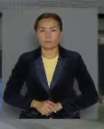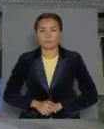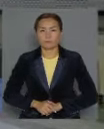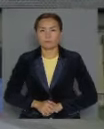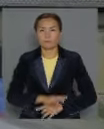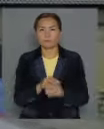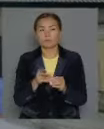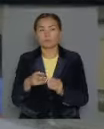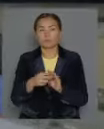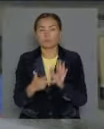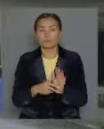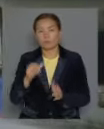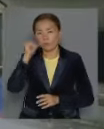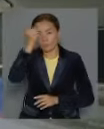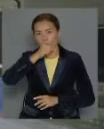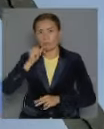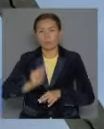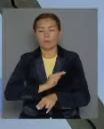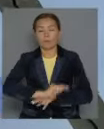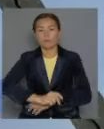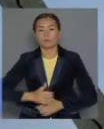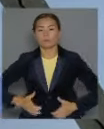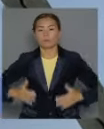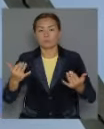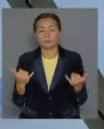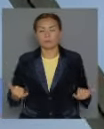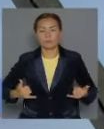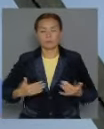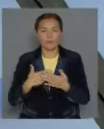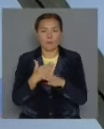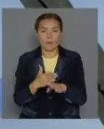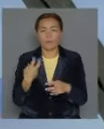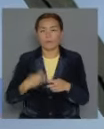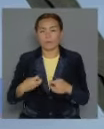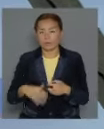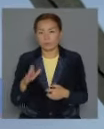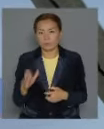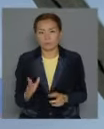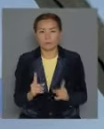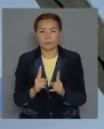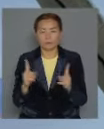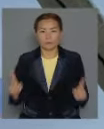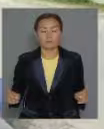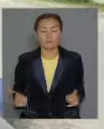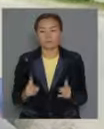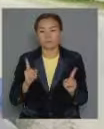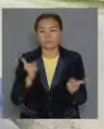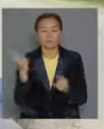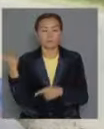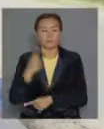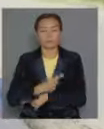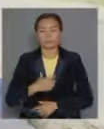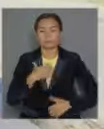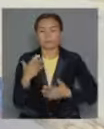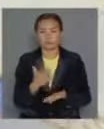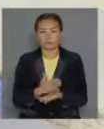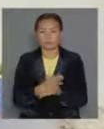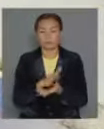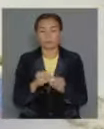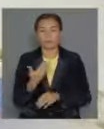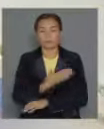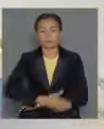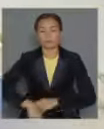Соңғы рет 2018 жылы жөнделген бағаналар бүгінде жарылып құлағалы тұр. Тіреуіштер бір күні жазым қылама деп үрейленеді халық. Тіпті